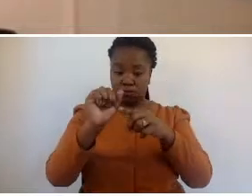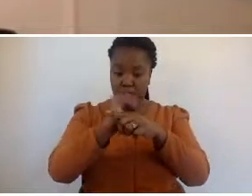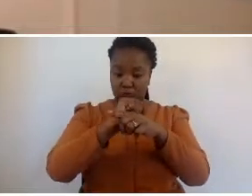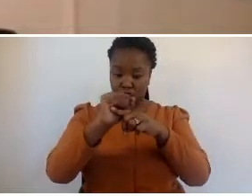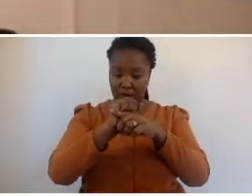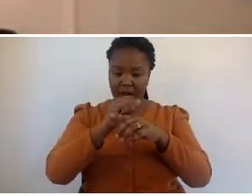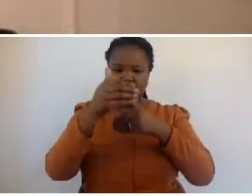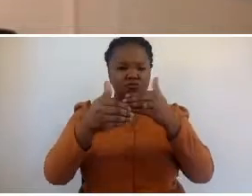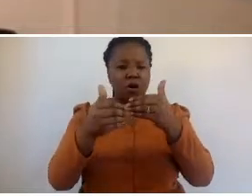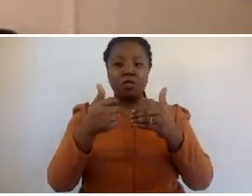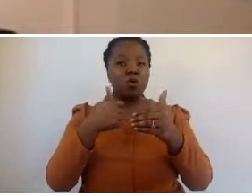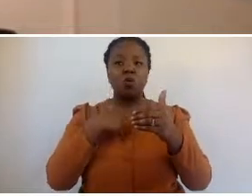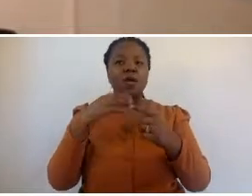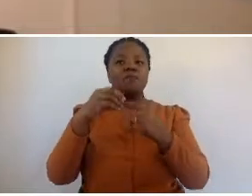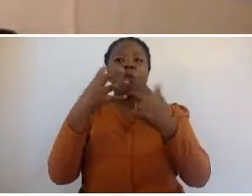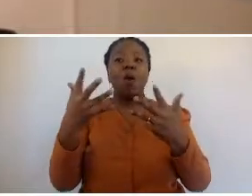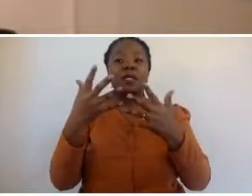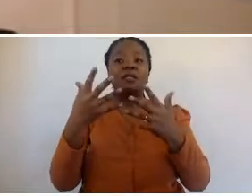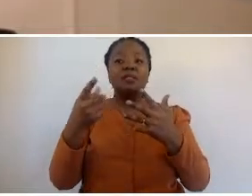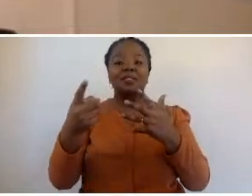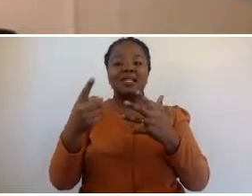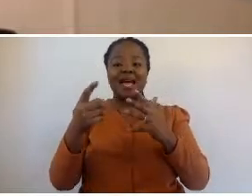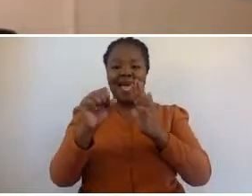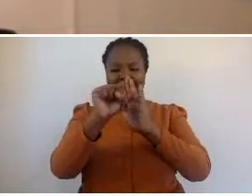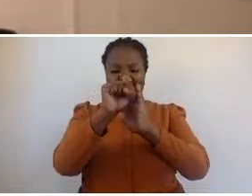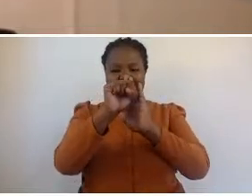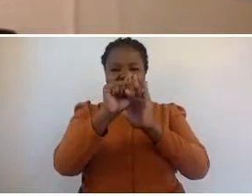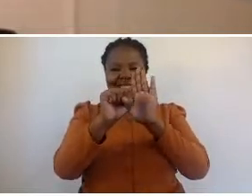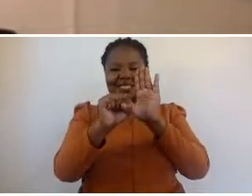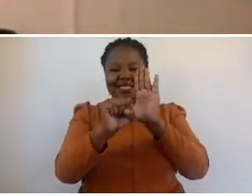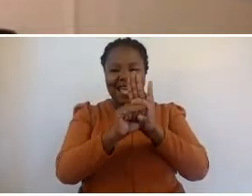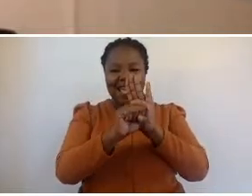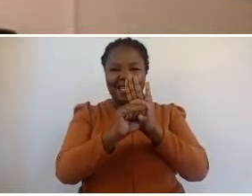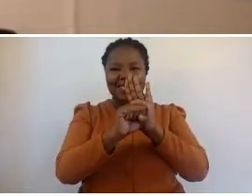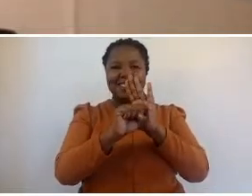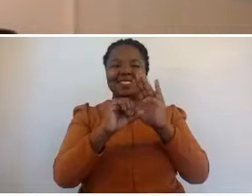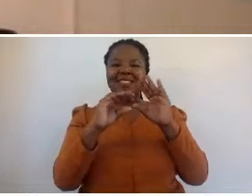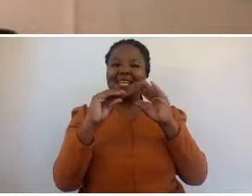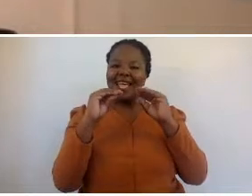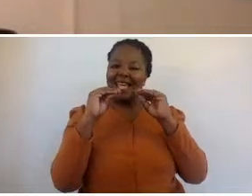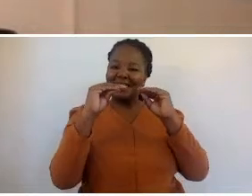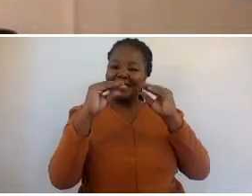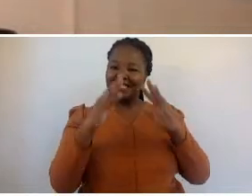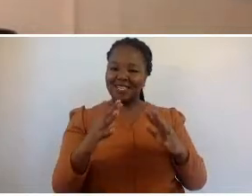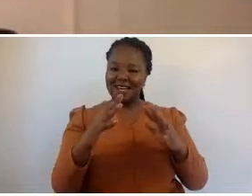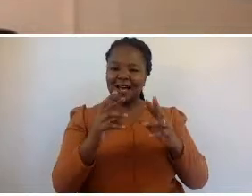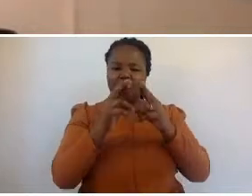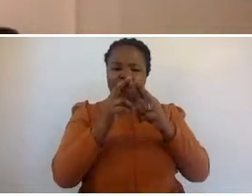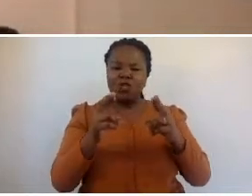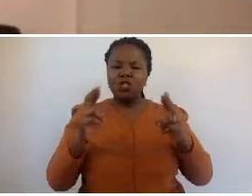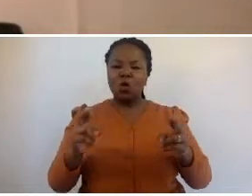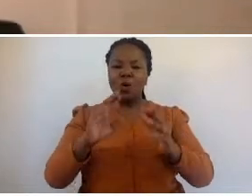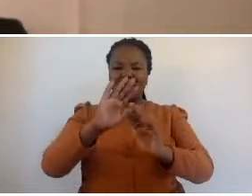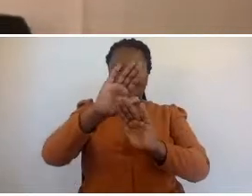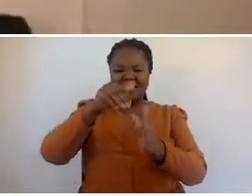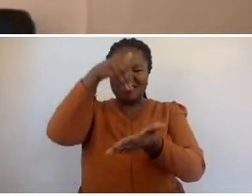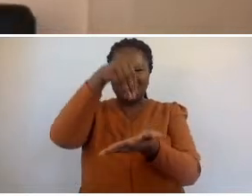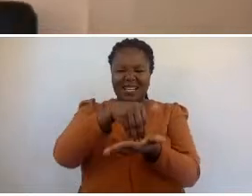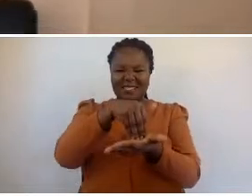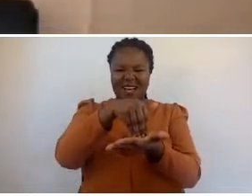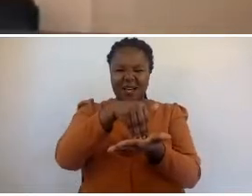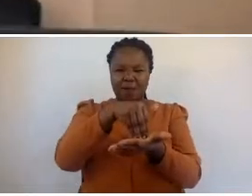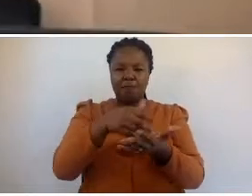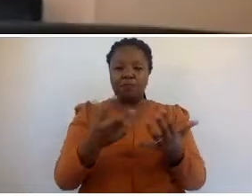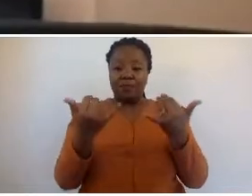maintenant mis en place ce que nous appelons les centres de ressources provinciaux pour les enseignants. Ce sont les